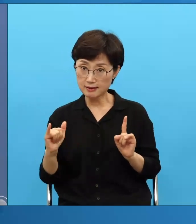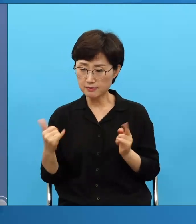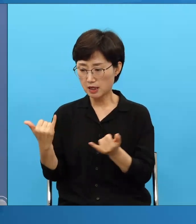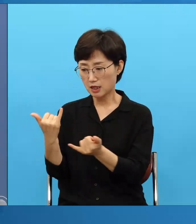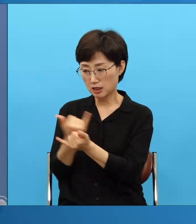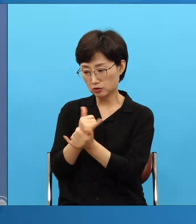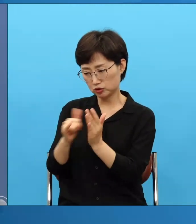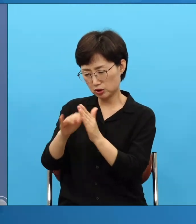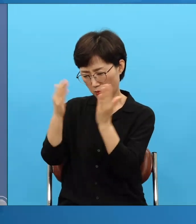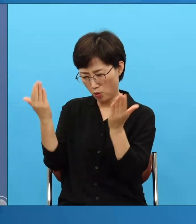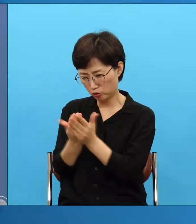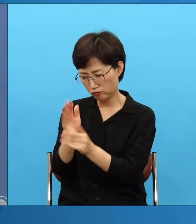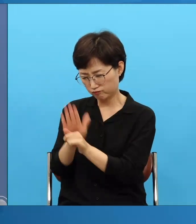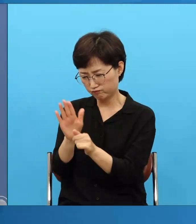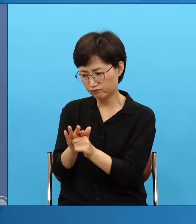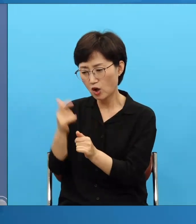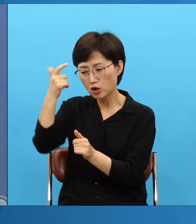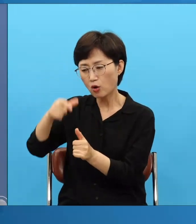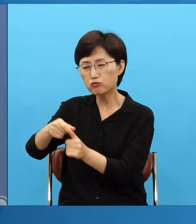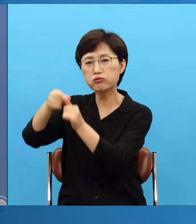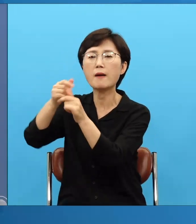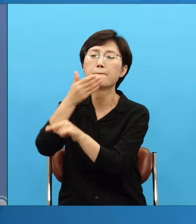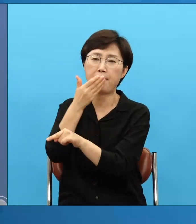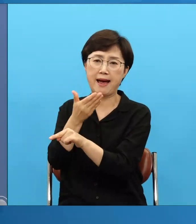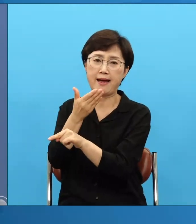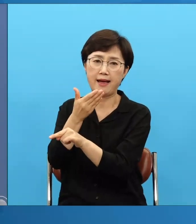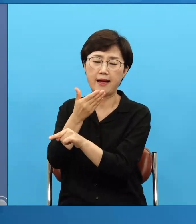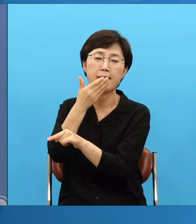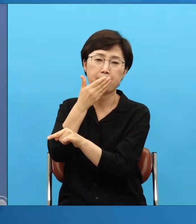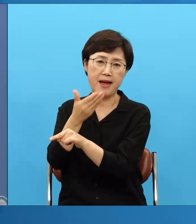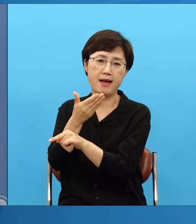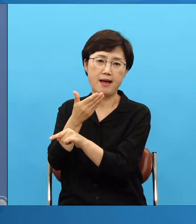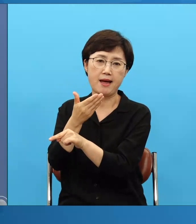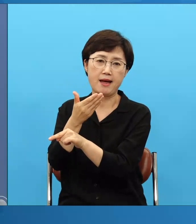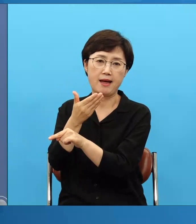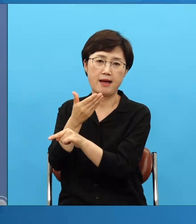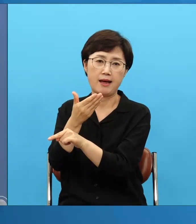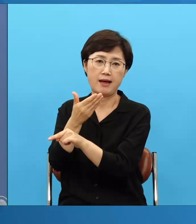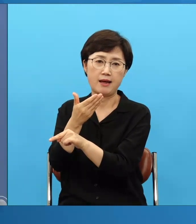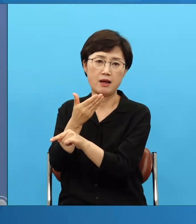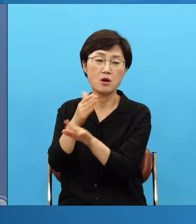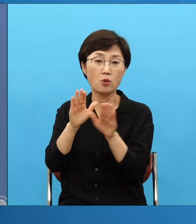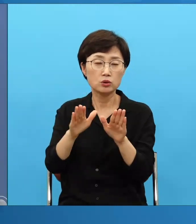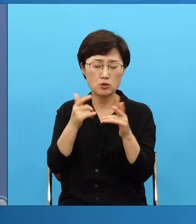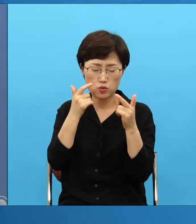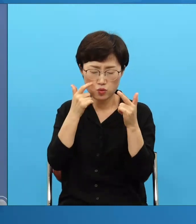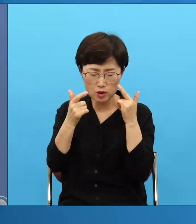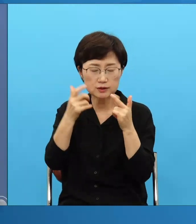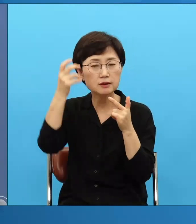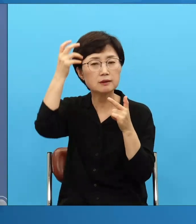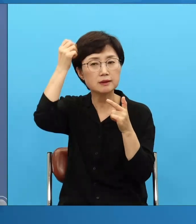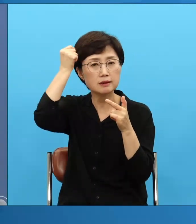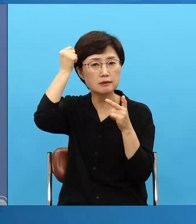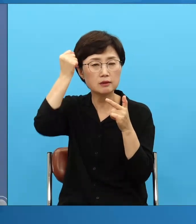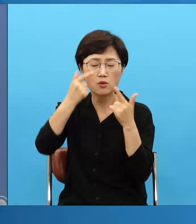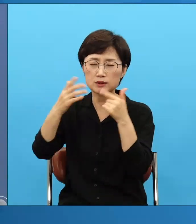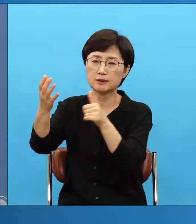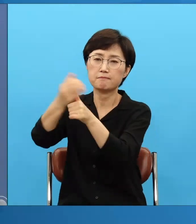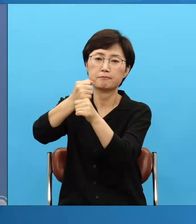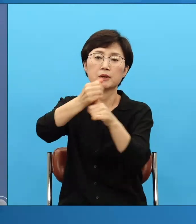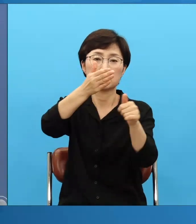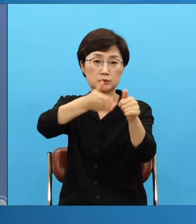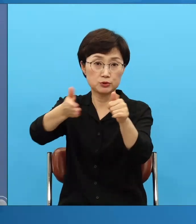line of your lives. 이걸 확실하게 붙잡아야지. 왜냐? 가장 중요한 언약이니까. Surely hold on to this because this is the most